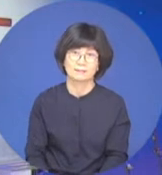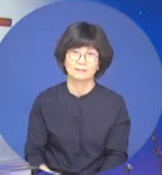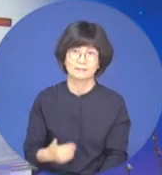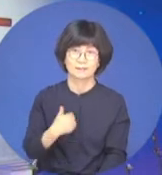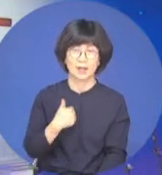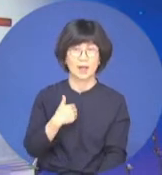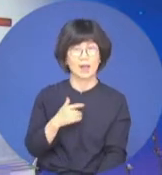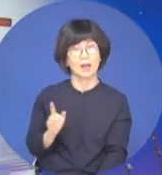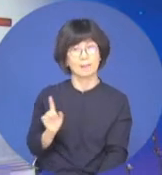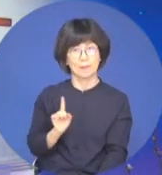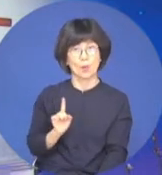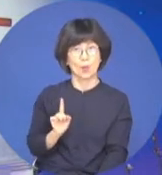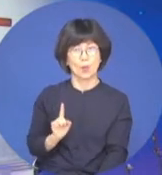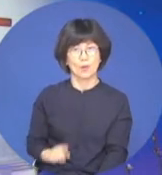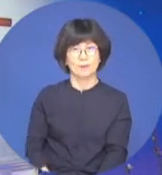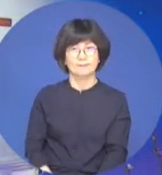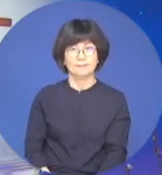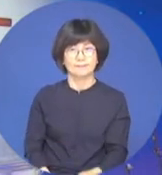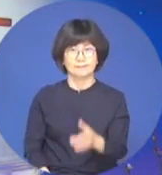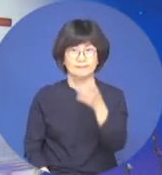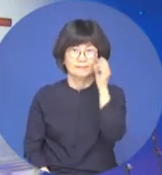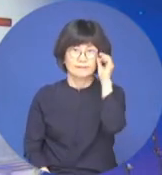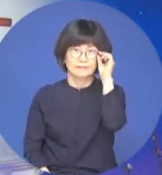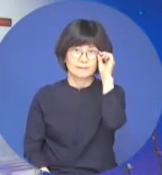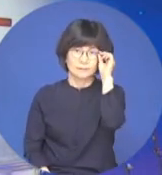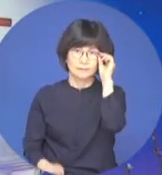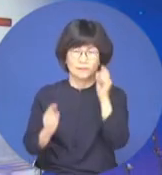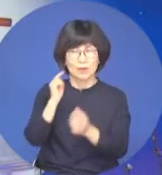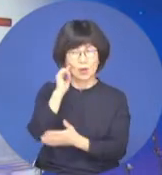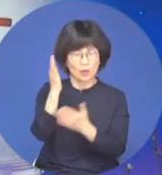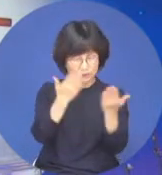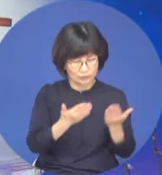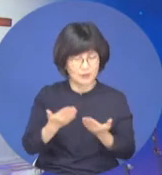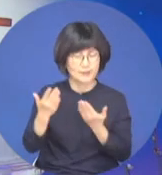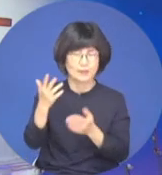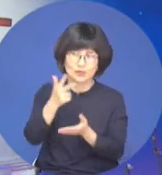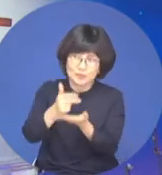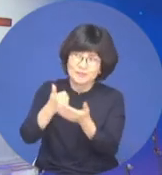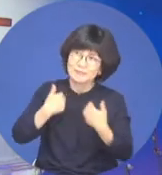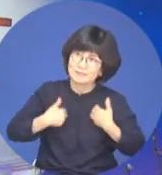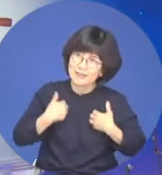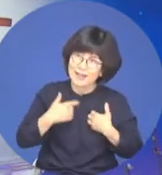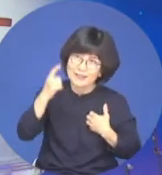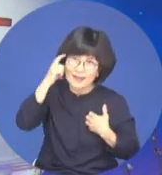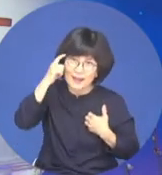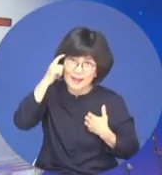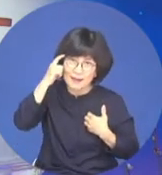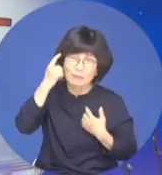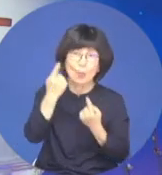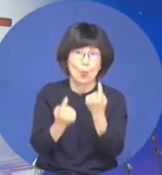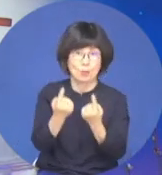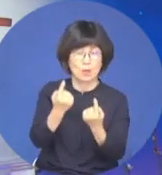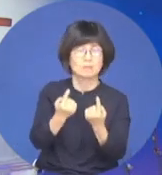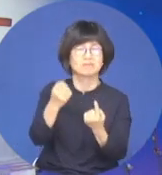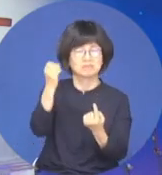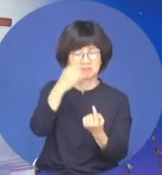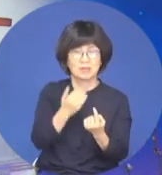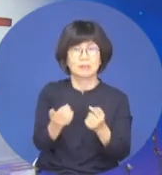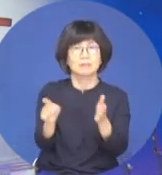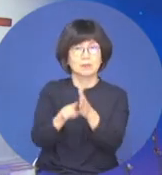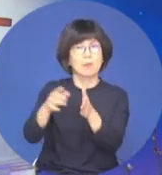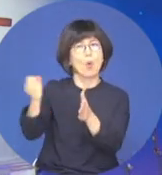뭔가를 일을 해서 이렇게 영광을 돌려야지, 주님을 기쁘시게 드려야 하기 전에 믿음으로 기도만 해도 영광이